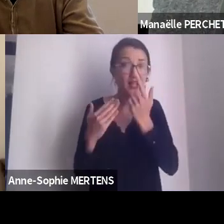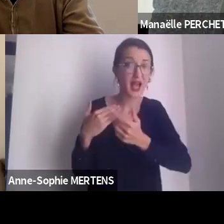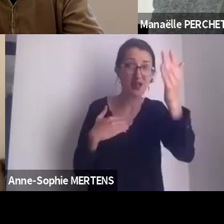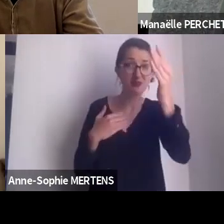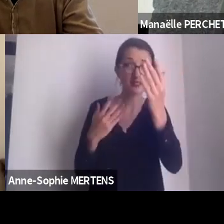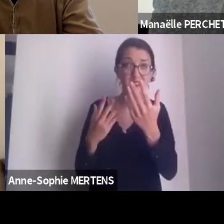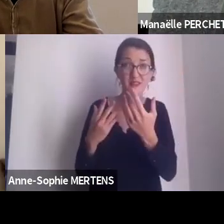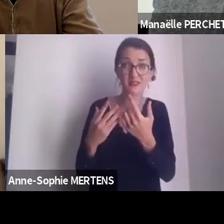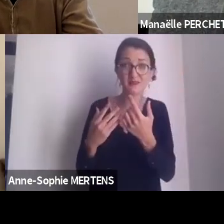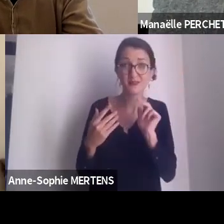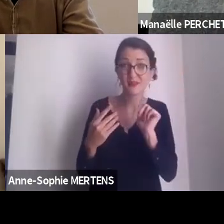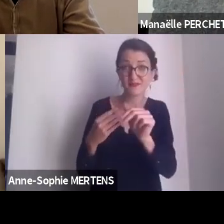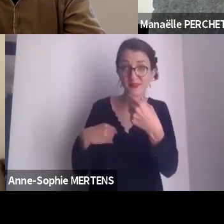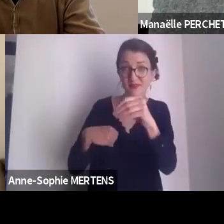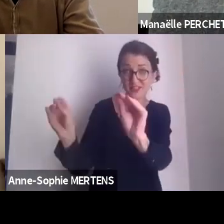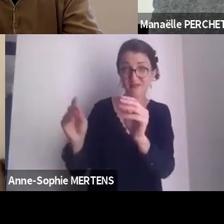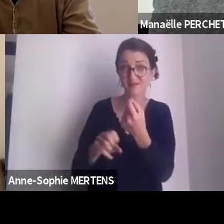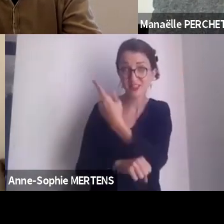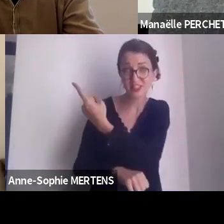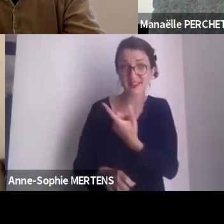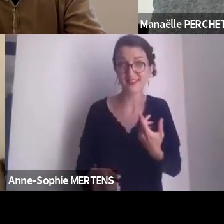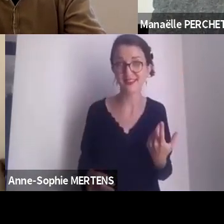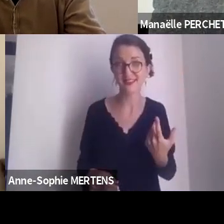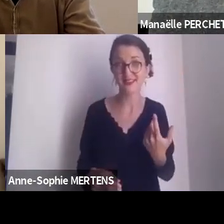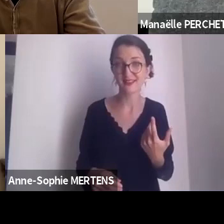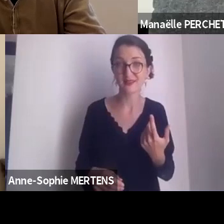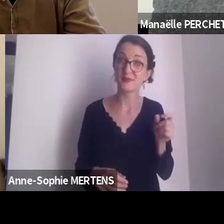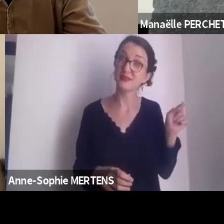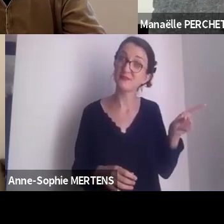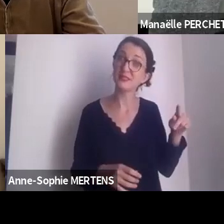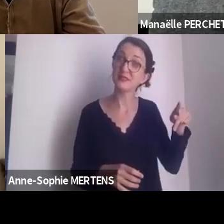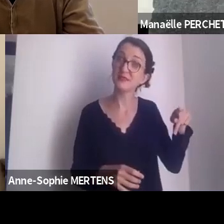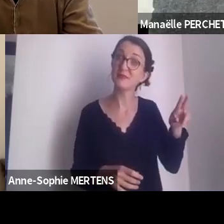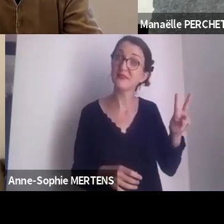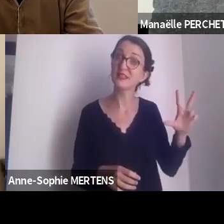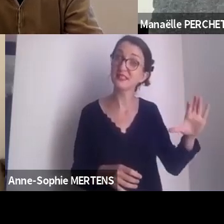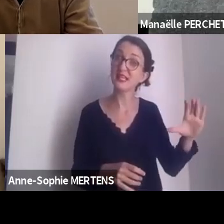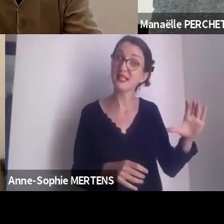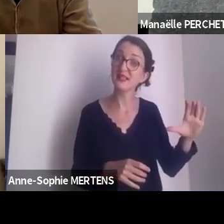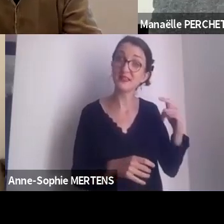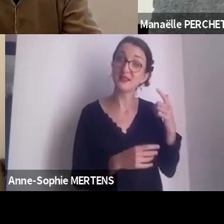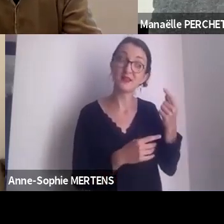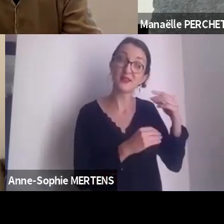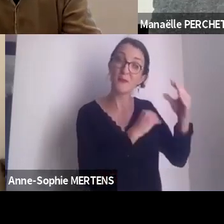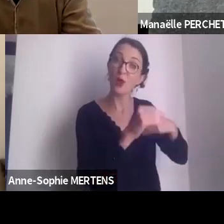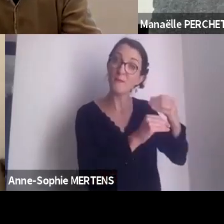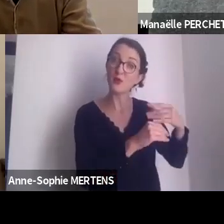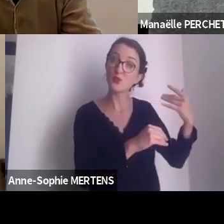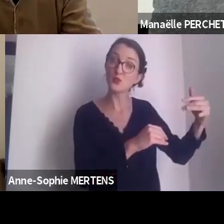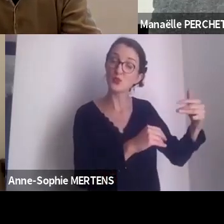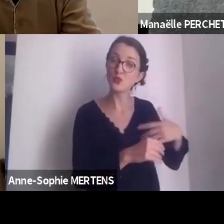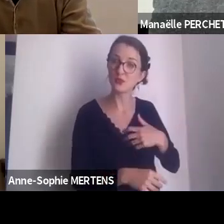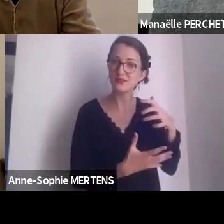être jetés dans quelques mois et que ça va être une catastrophe écologique supplémentaire. D'accord. Donc, on a